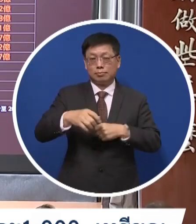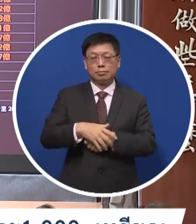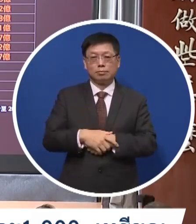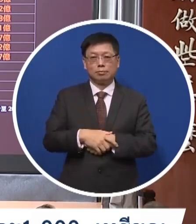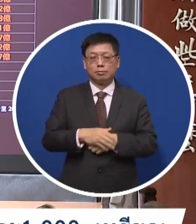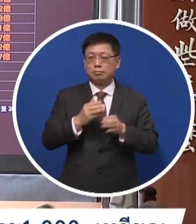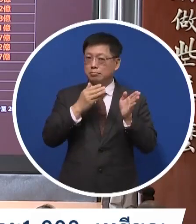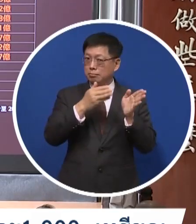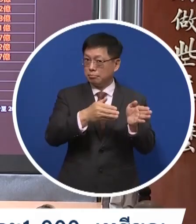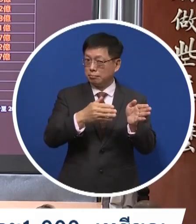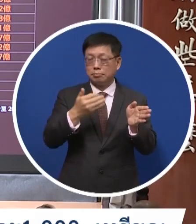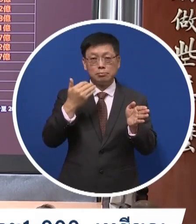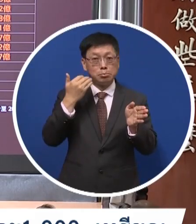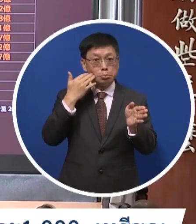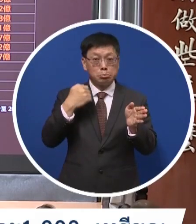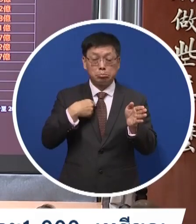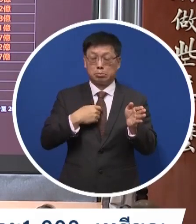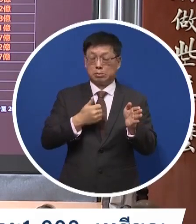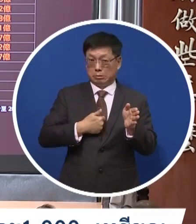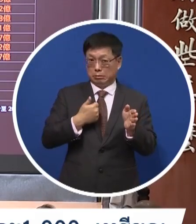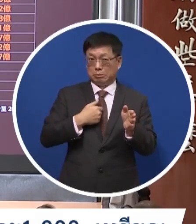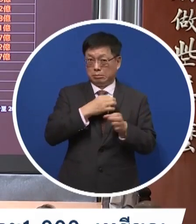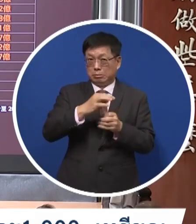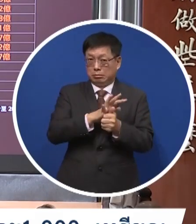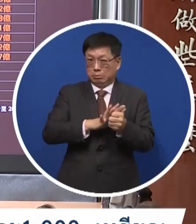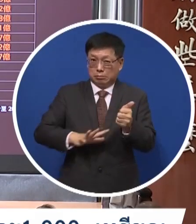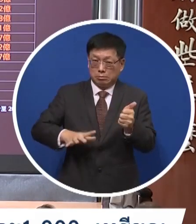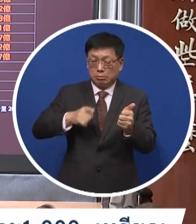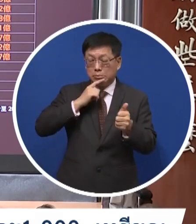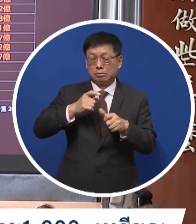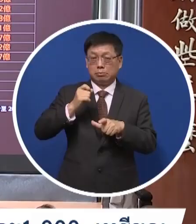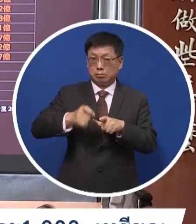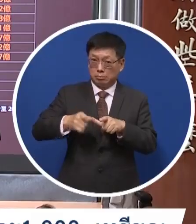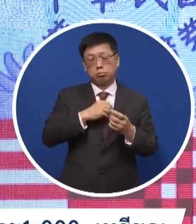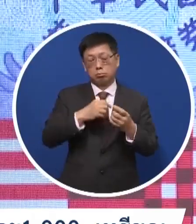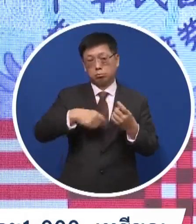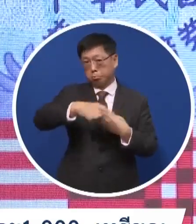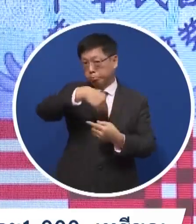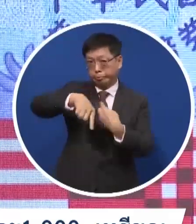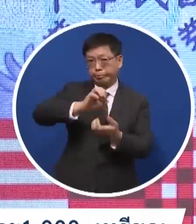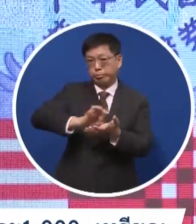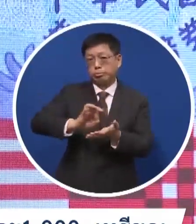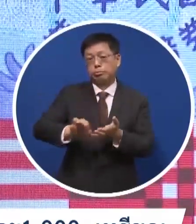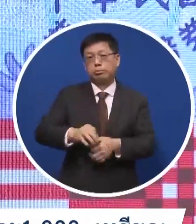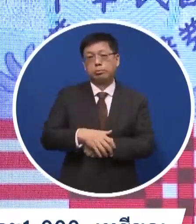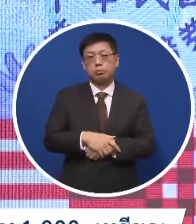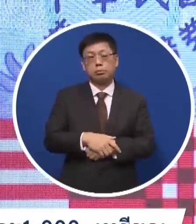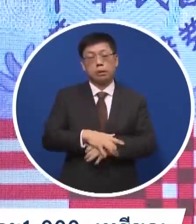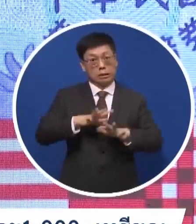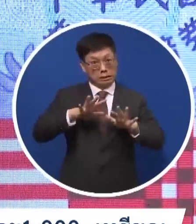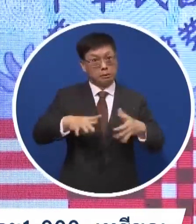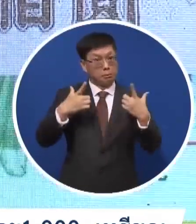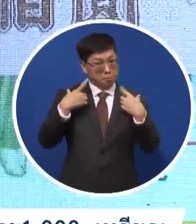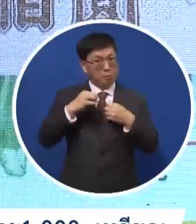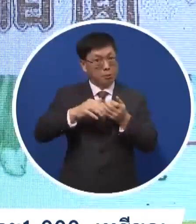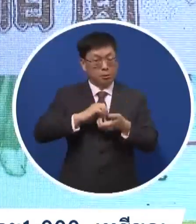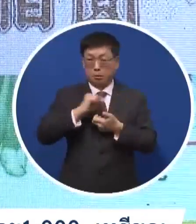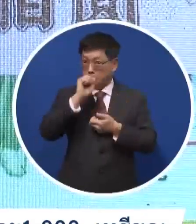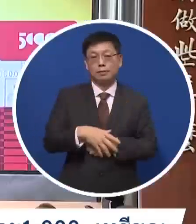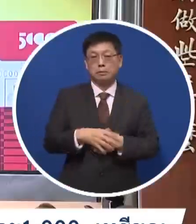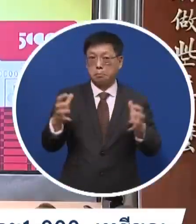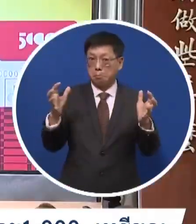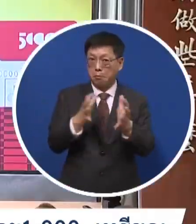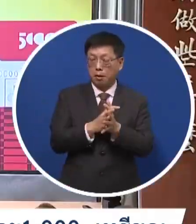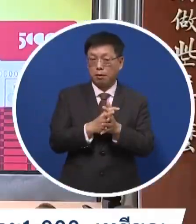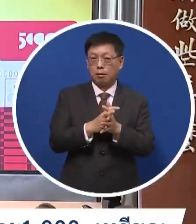เช้าวันนี้ที่ประชุมสภาบริหารไต้หวันผ่านร่างแผนการกระตุ้นเศรษฐกิจรอบที่ 4มูลค่า 1แสนหกหมื่นล้านเหรียญไต้หวัน